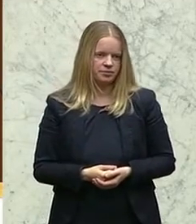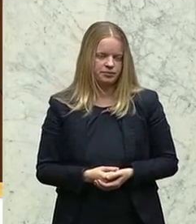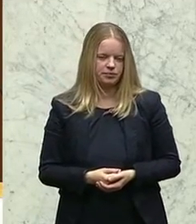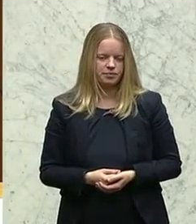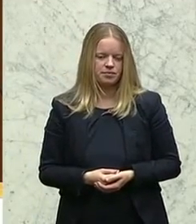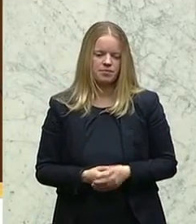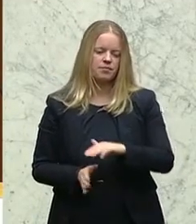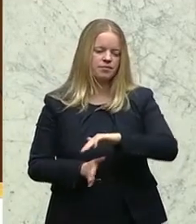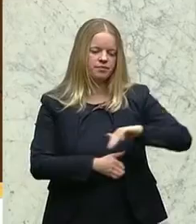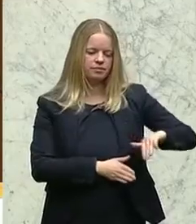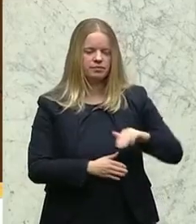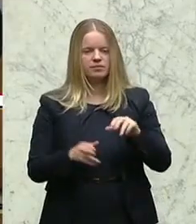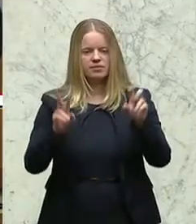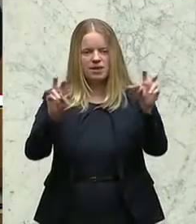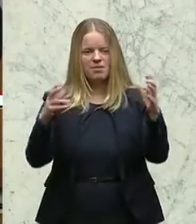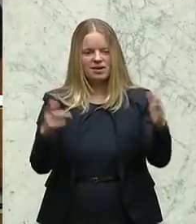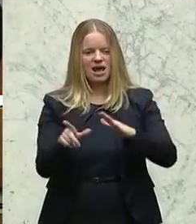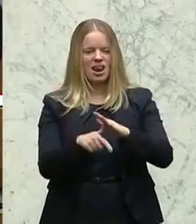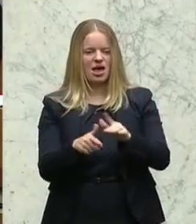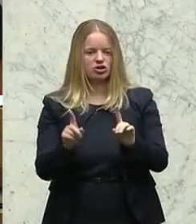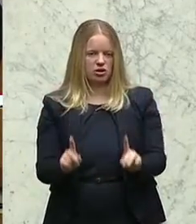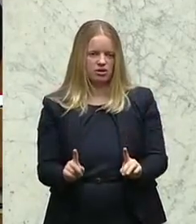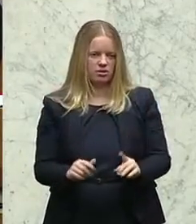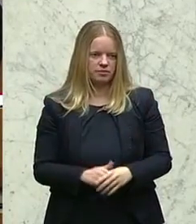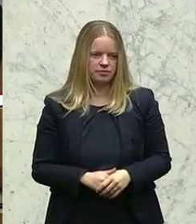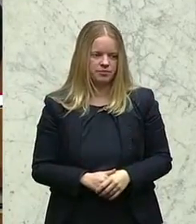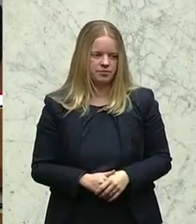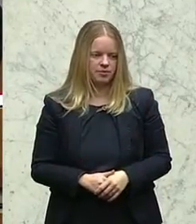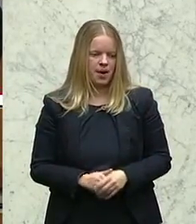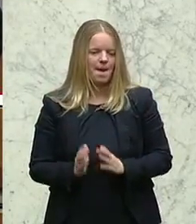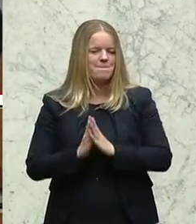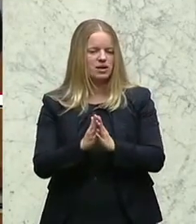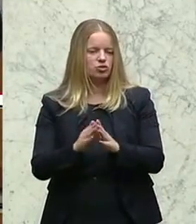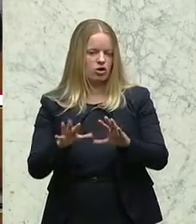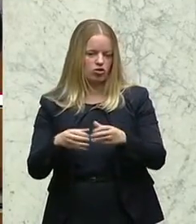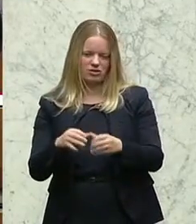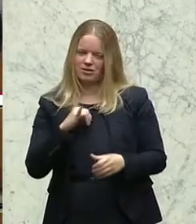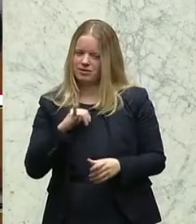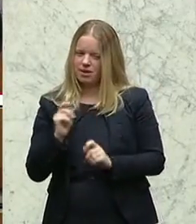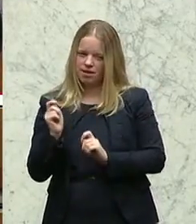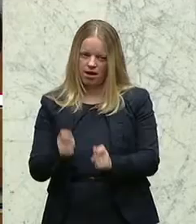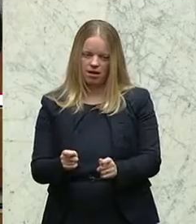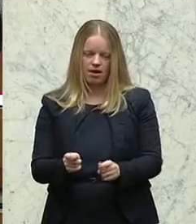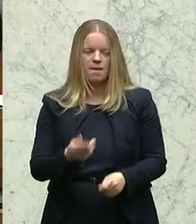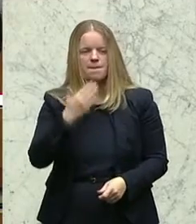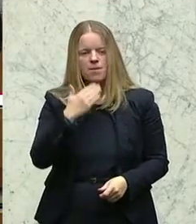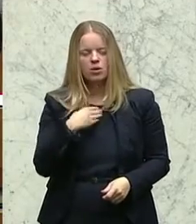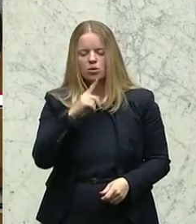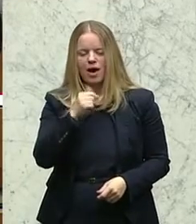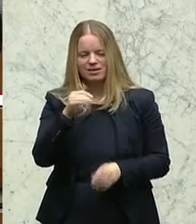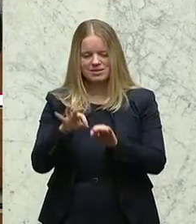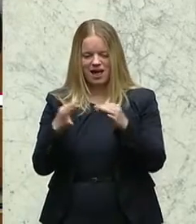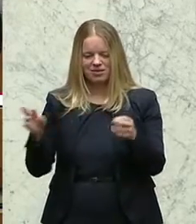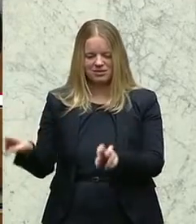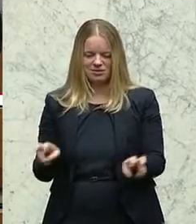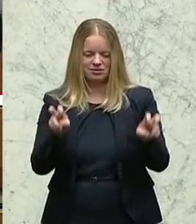zwar das Thema Leerstand. Ein sehr interessanter Antrag im Petitionsausschuss. Und möchte da nur einen Satz